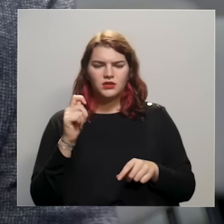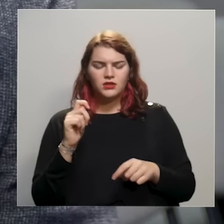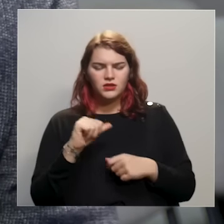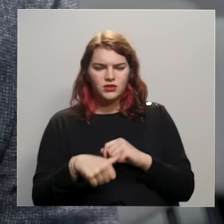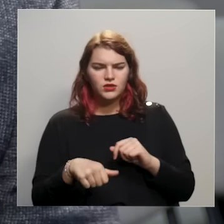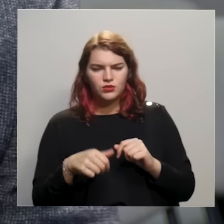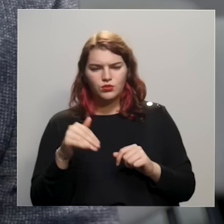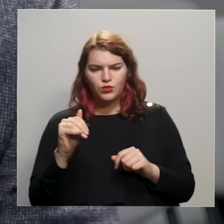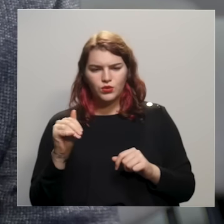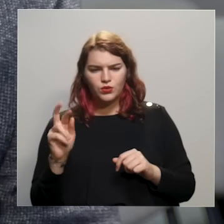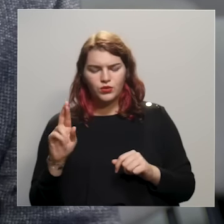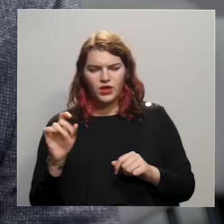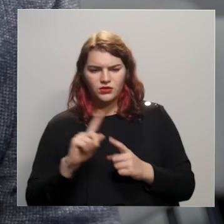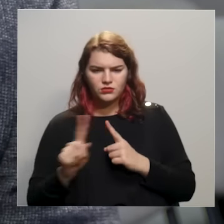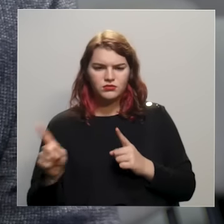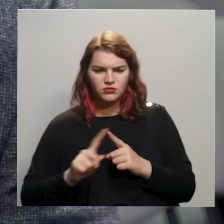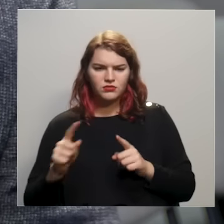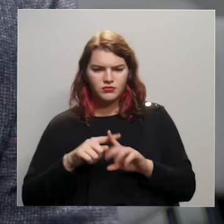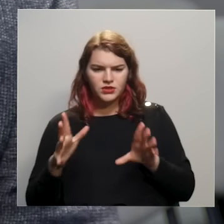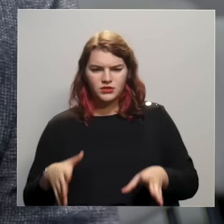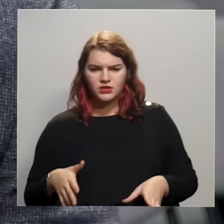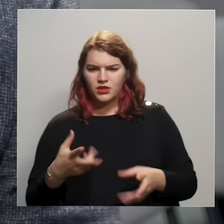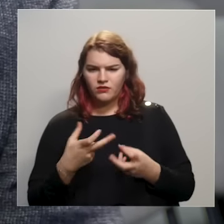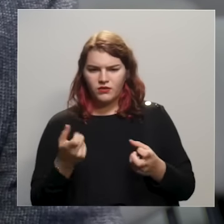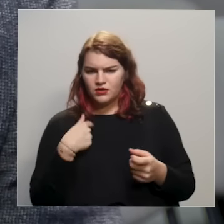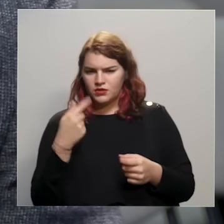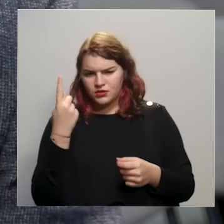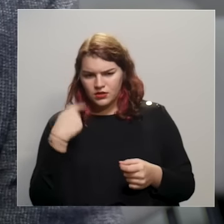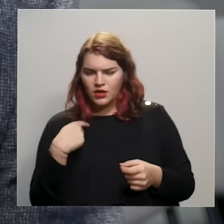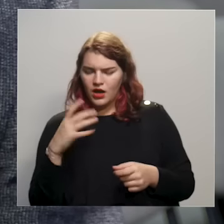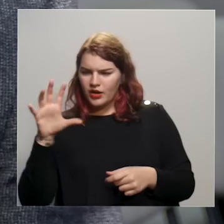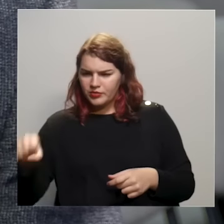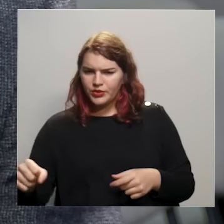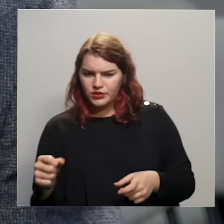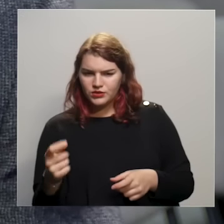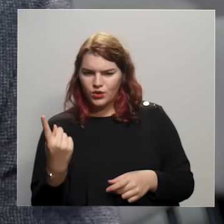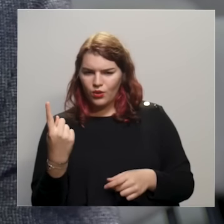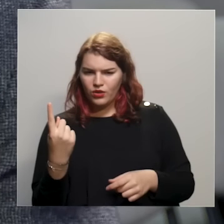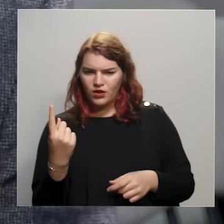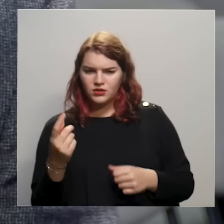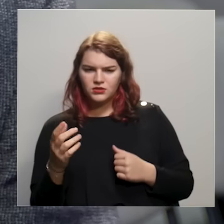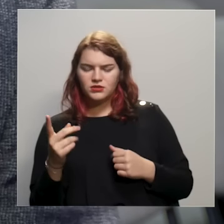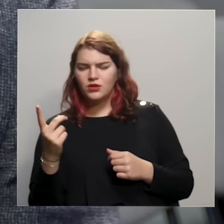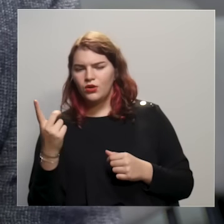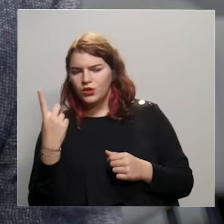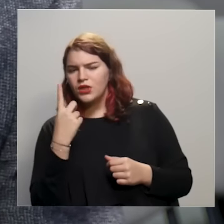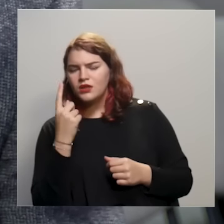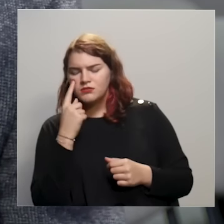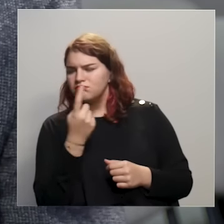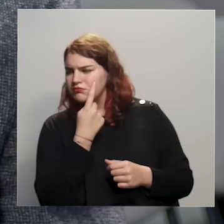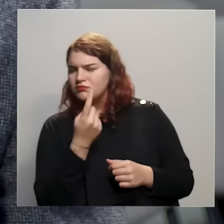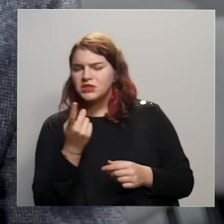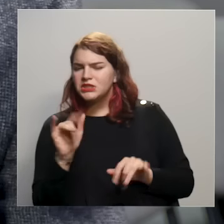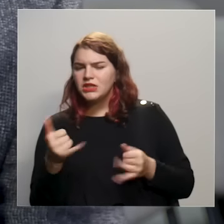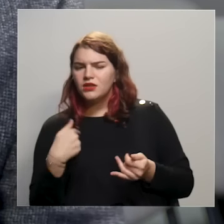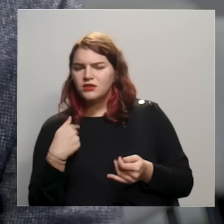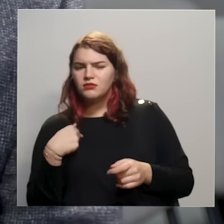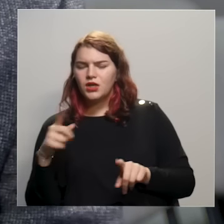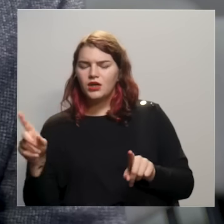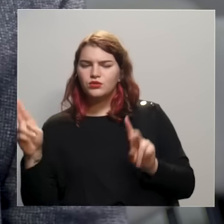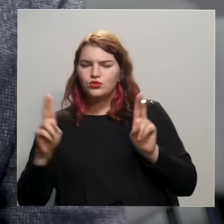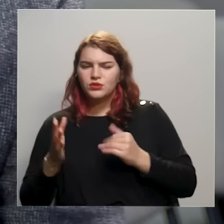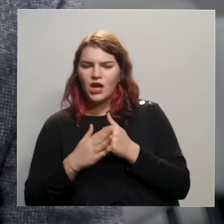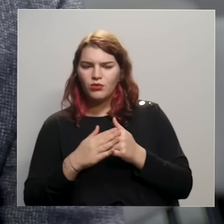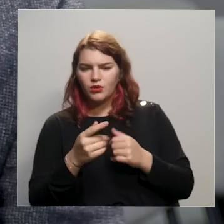mergea la biserică, fără să știu eu. Și l-am prins odată. Am avut o nuntă aproape de biserică, cum era sâmbătă